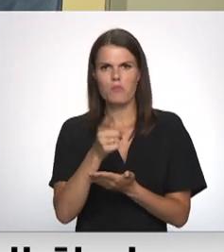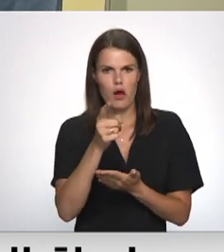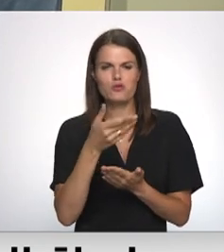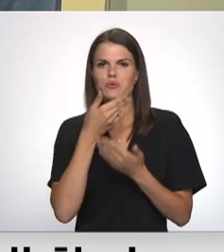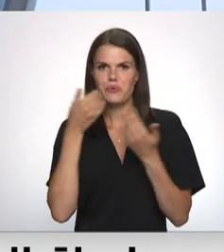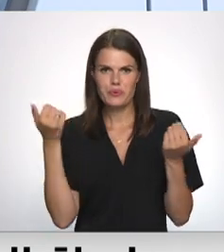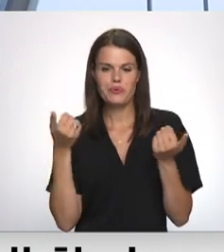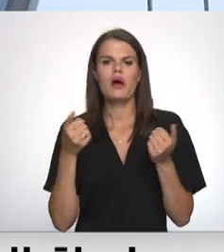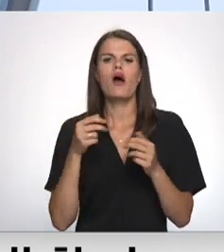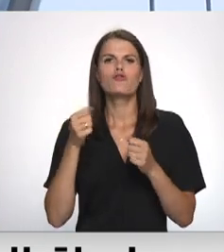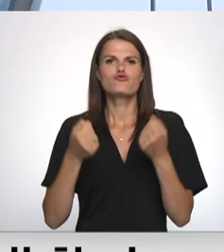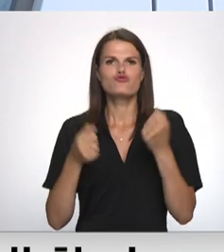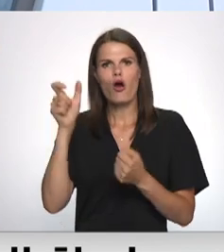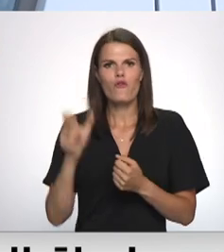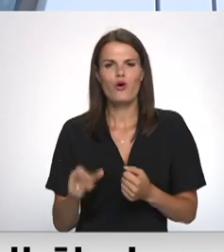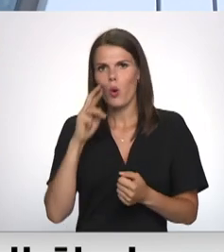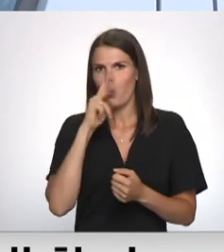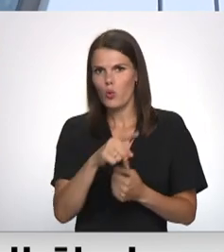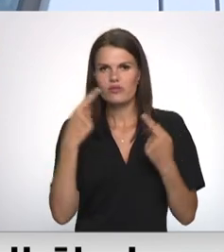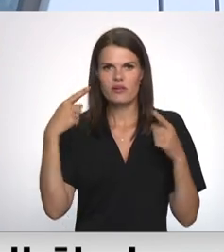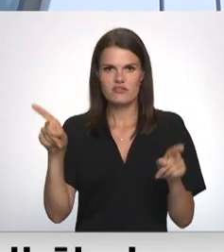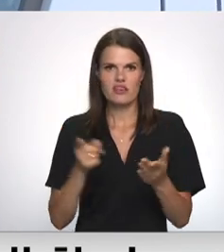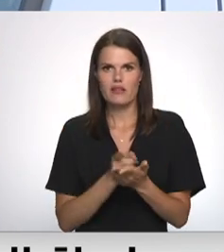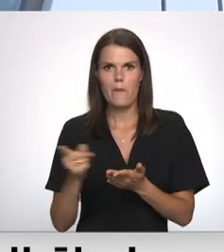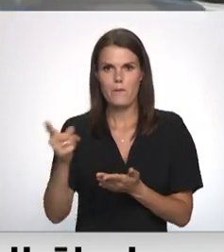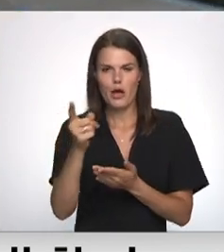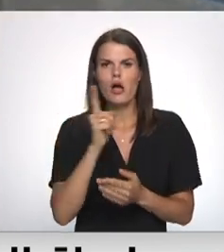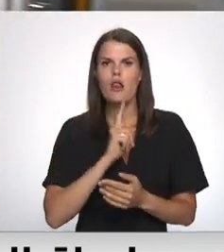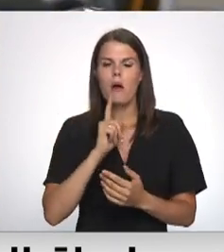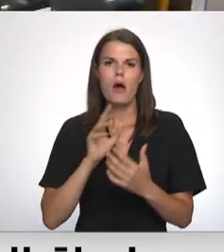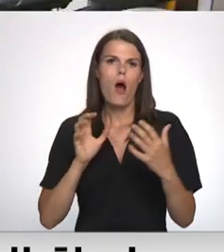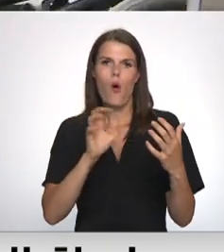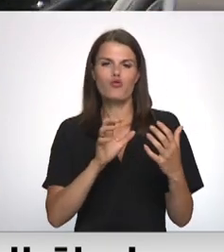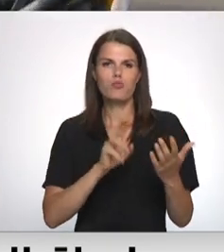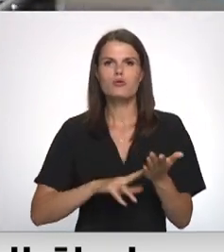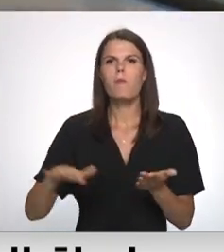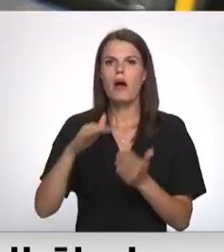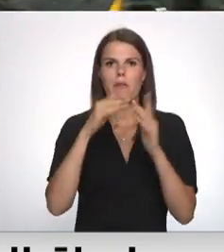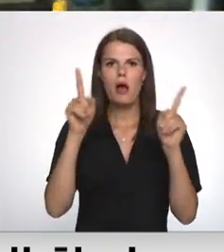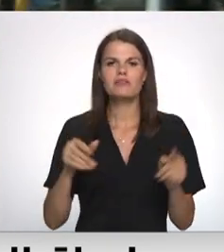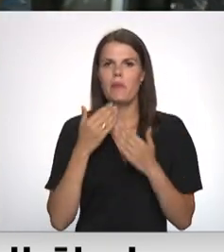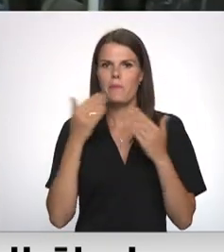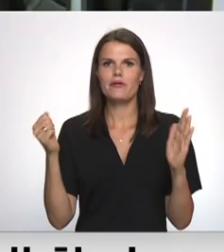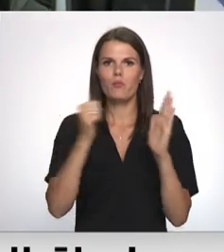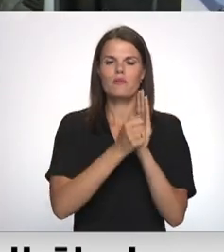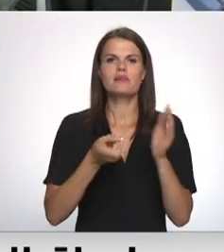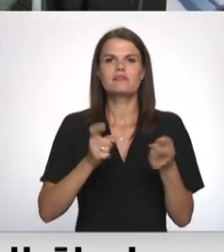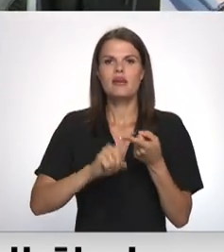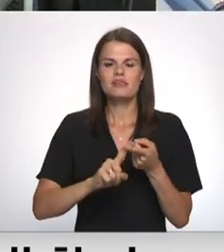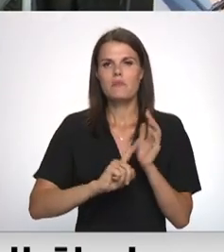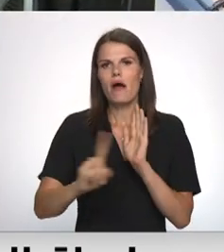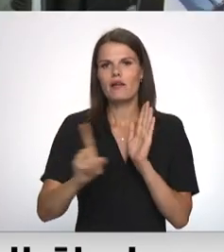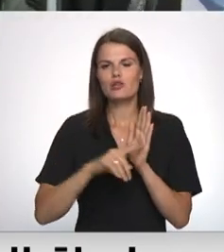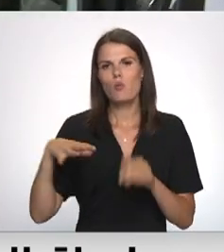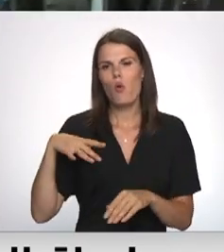bijis. Šoferis kļūdījies un izbraucis citu maršrutu. Liepājas autobusu parka mājaslapā pēdējā publikācija saistībā ar reisiem Ogrē un